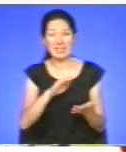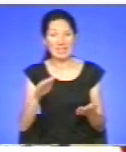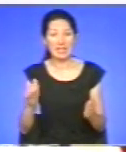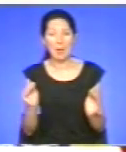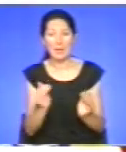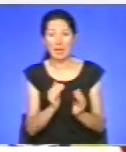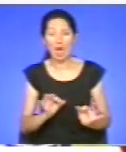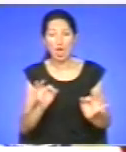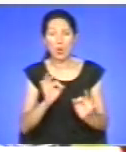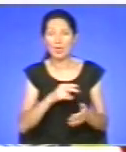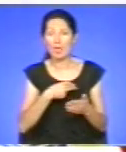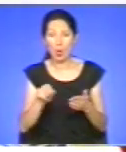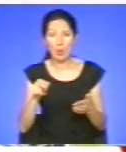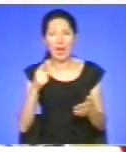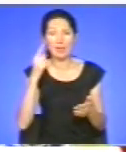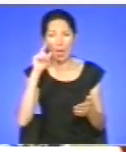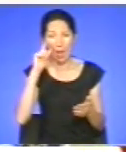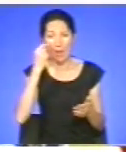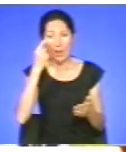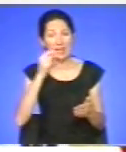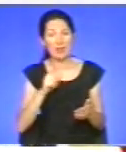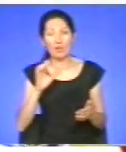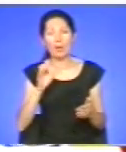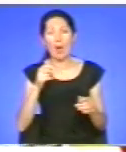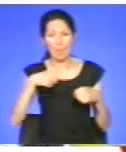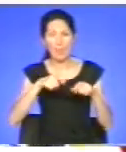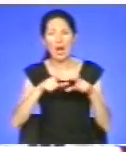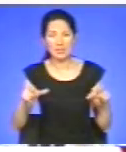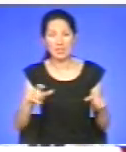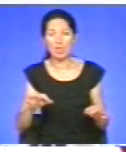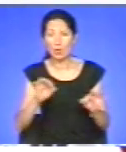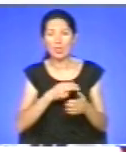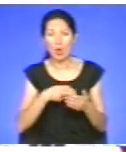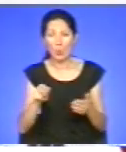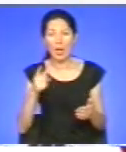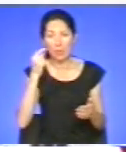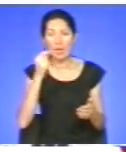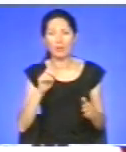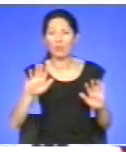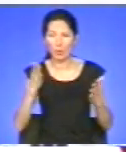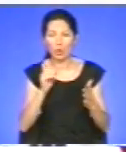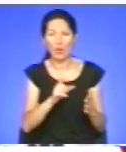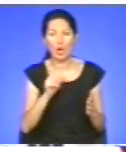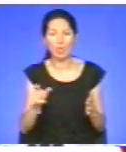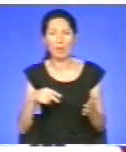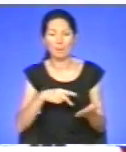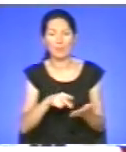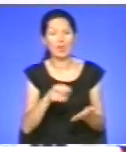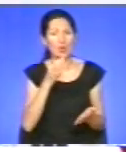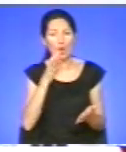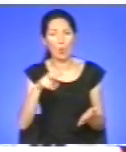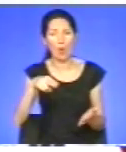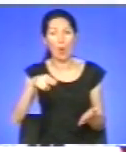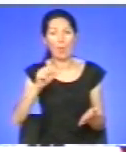не купляйте меду в супермаркеті, ніколи не купляйте меду випадкових людей. Ідіть до любого пасічника на